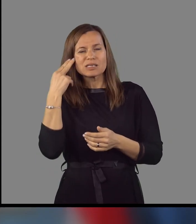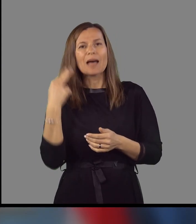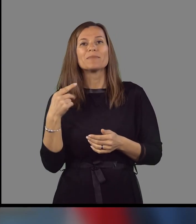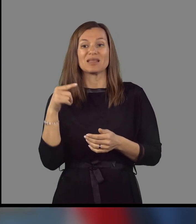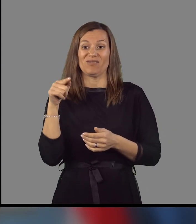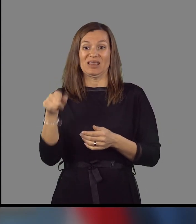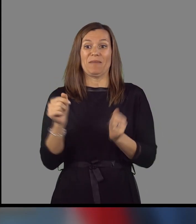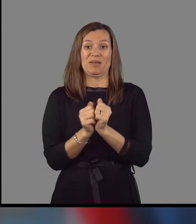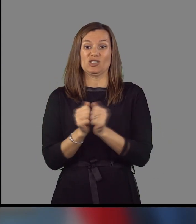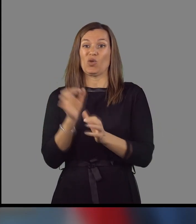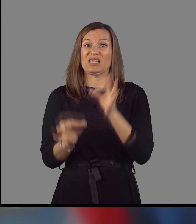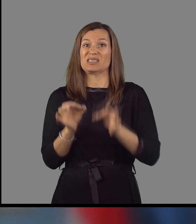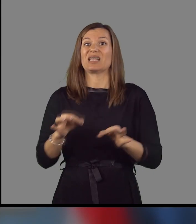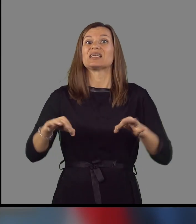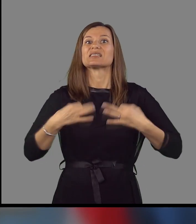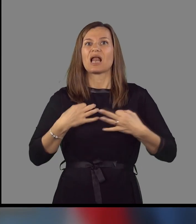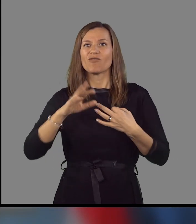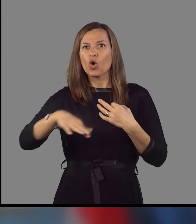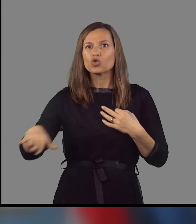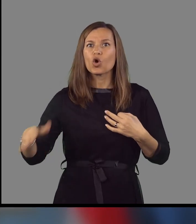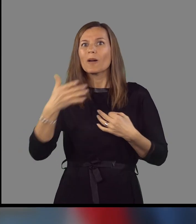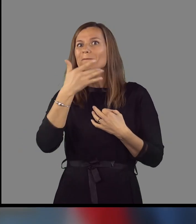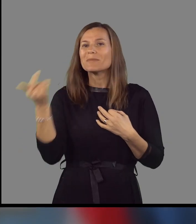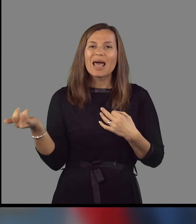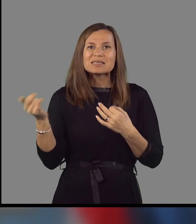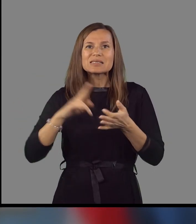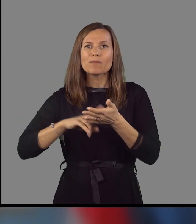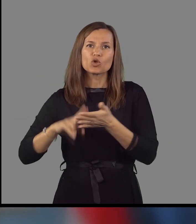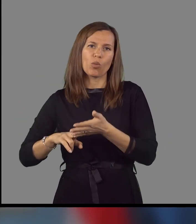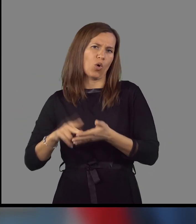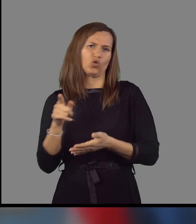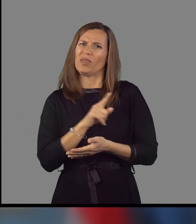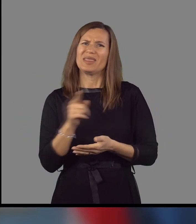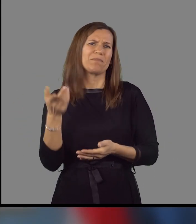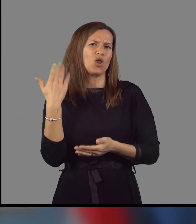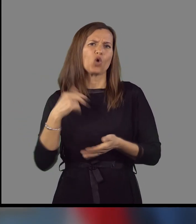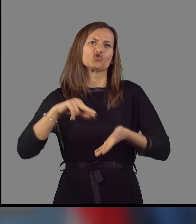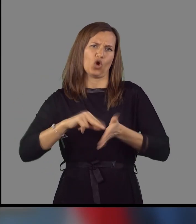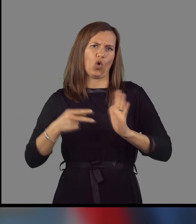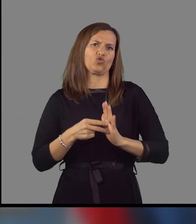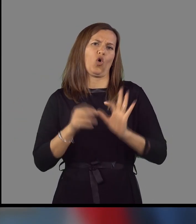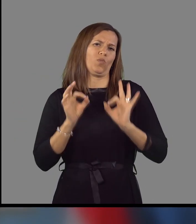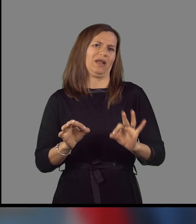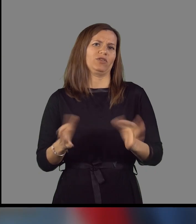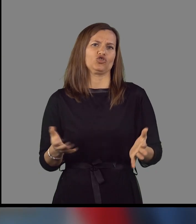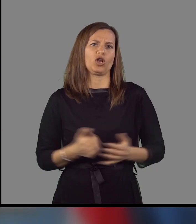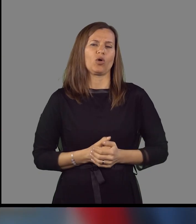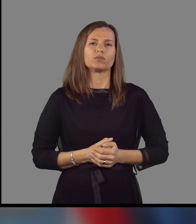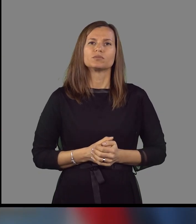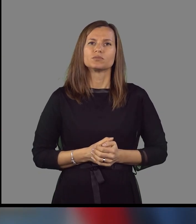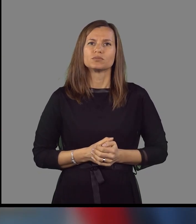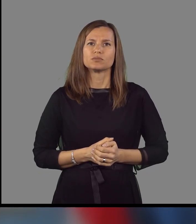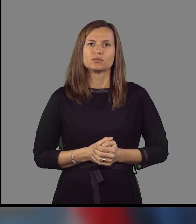poznam in testiranje v tem mestu zdravih otrok brez kakršnih koli kliničnih simptomov ni bilo